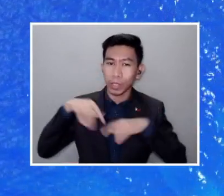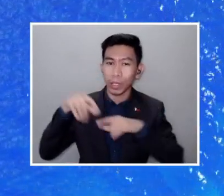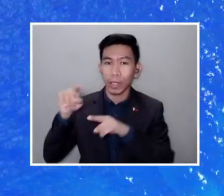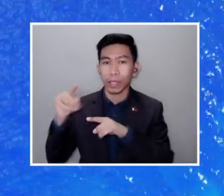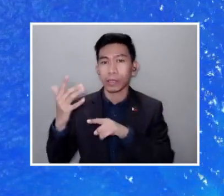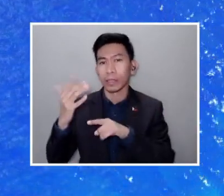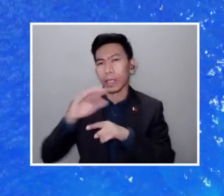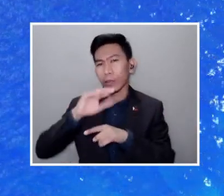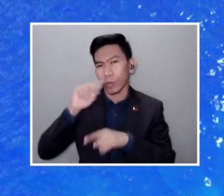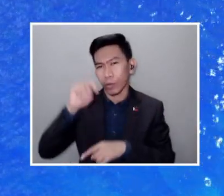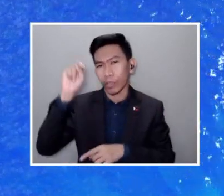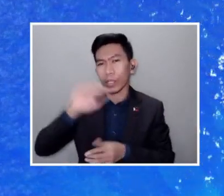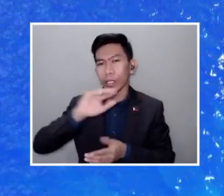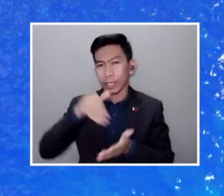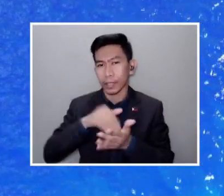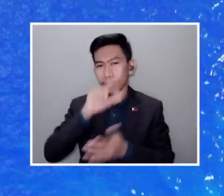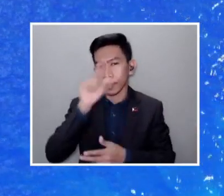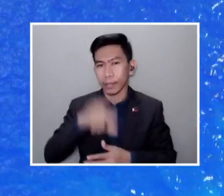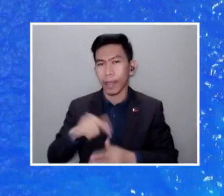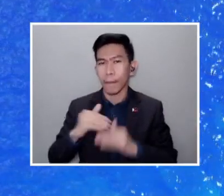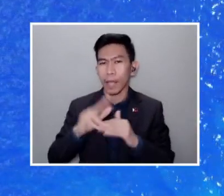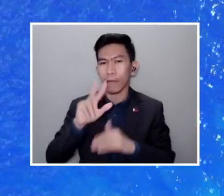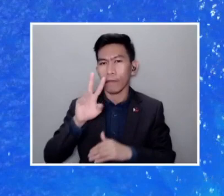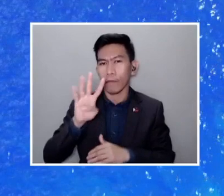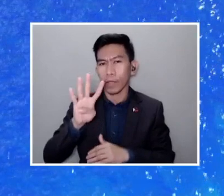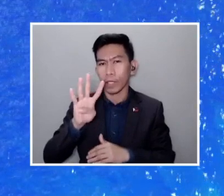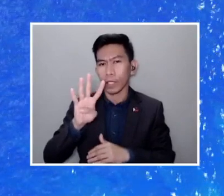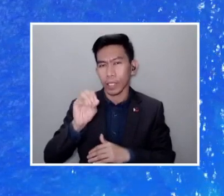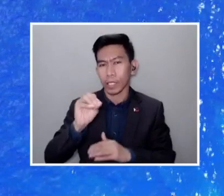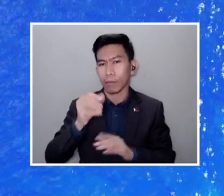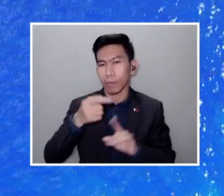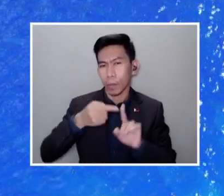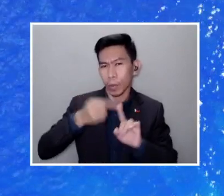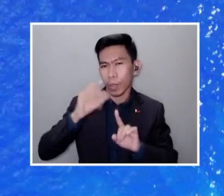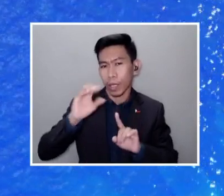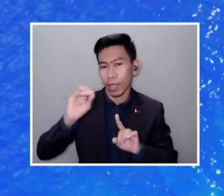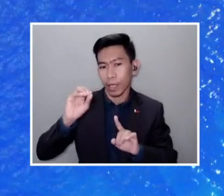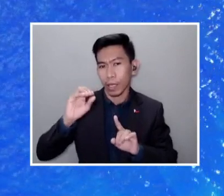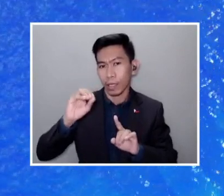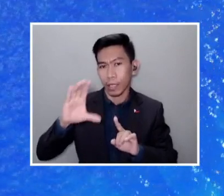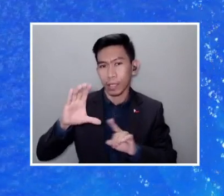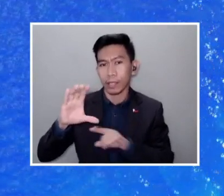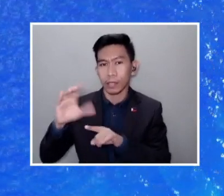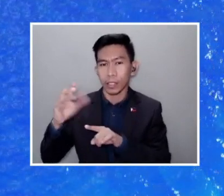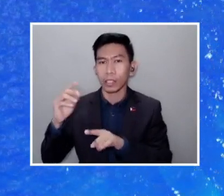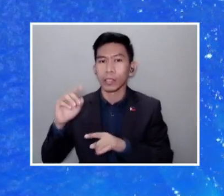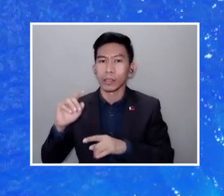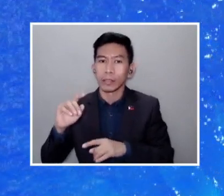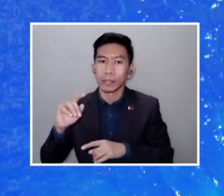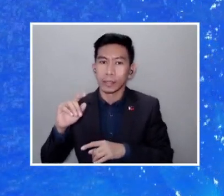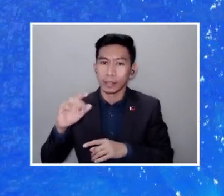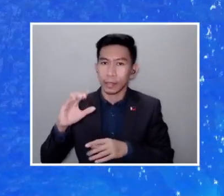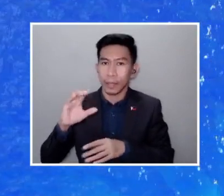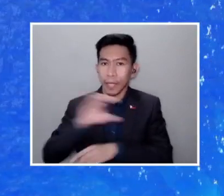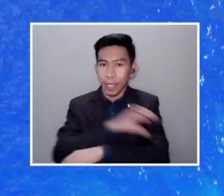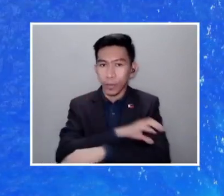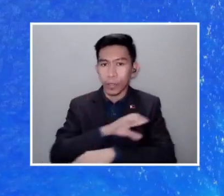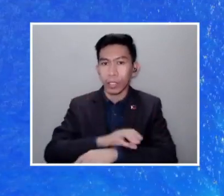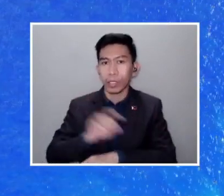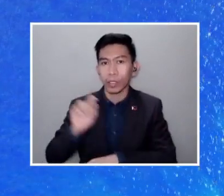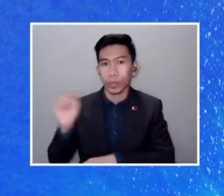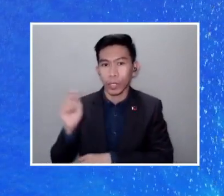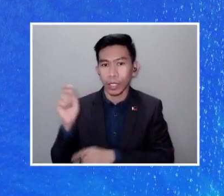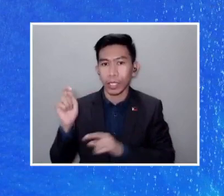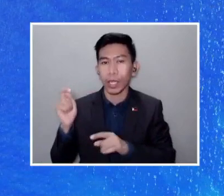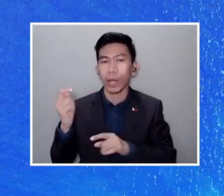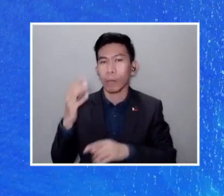Luzon. Lalagpas pa ng 40 degrees Celsius ang damang init sa Cabanatuan, Tuguegarao, Dagupan City at Batangas City. Meron ding aasahang